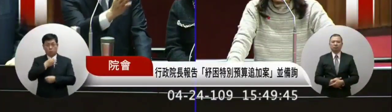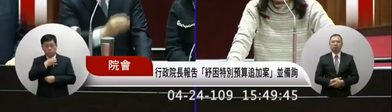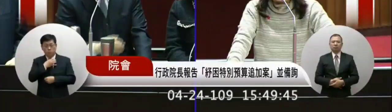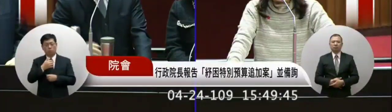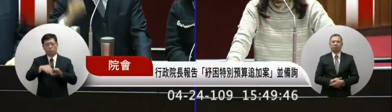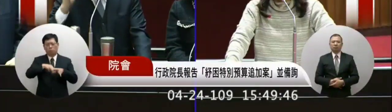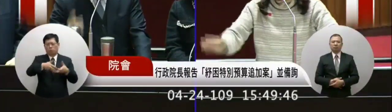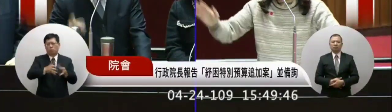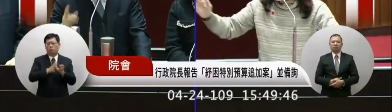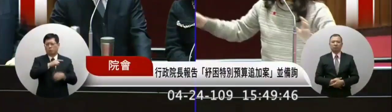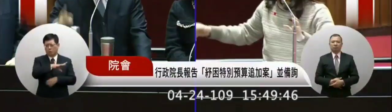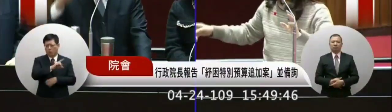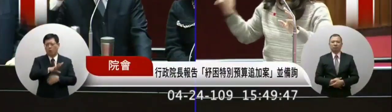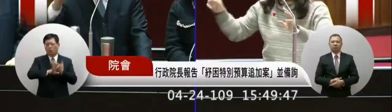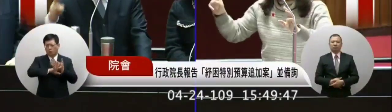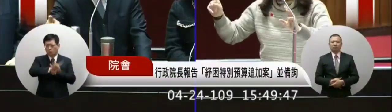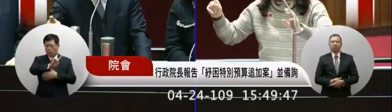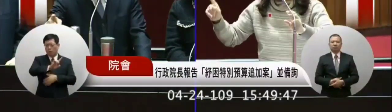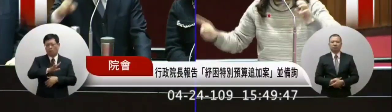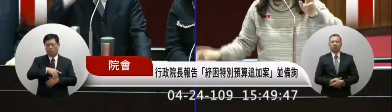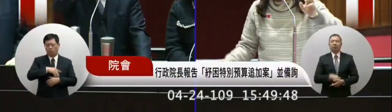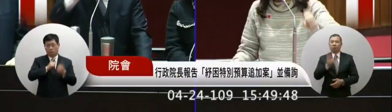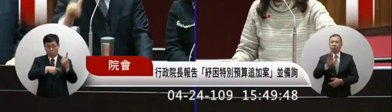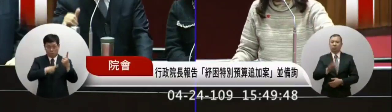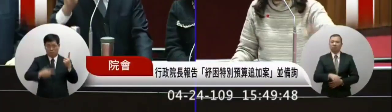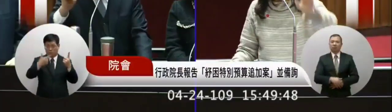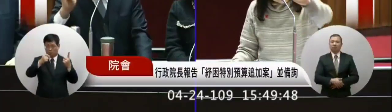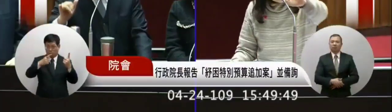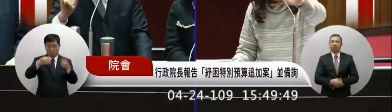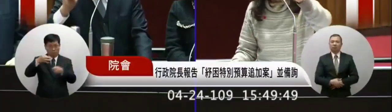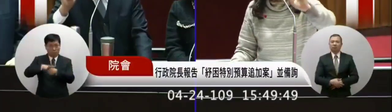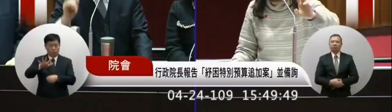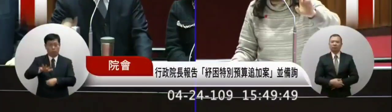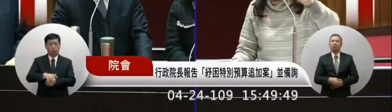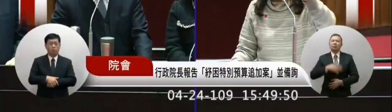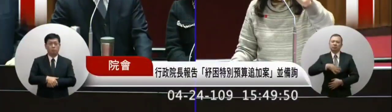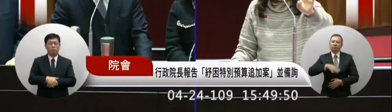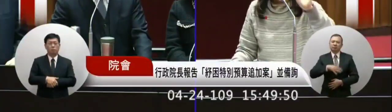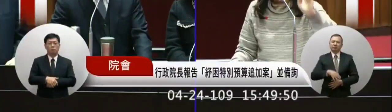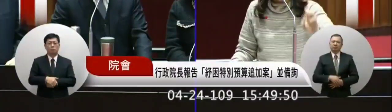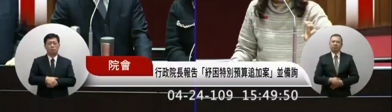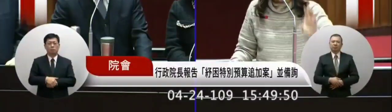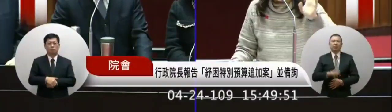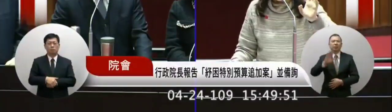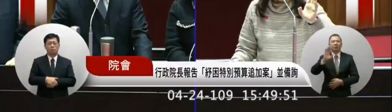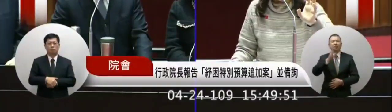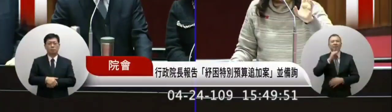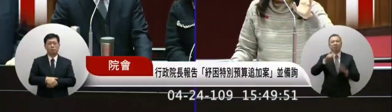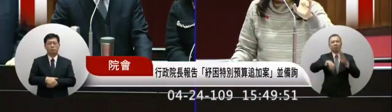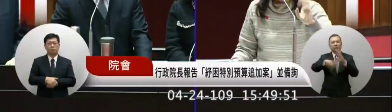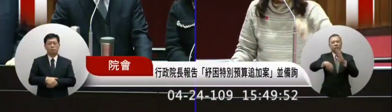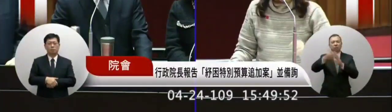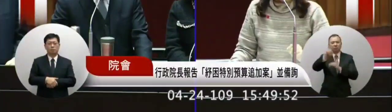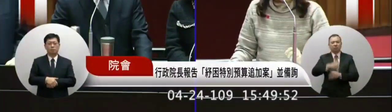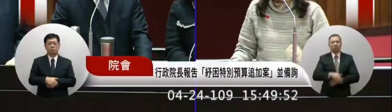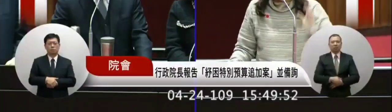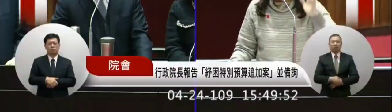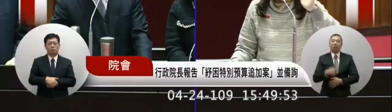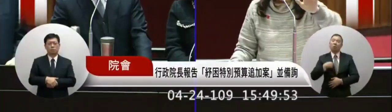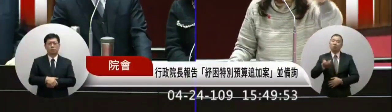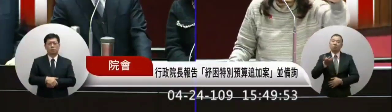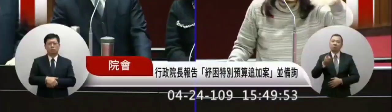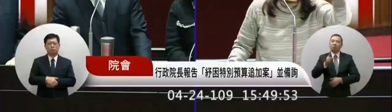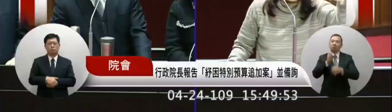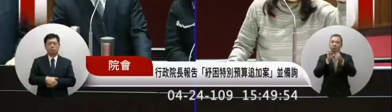境，我们文化部另外有每一个人6万块的那一种。 这个我知道，但是不，院长，有些就我刚